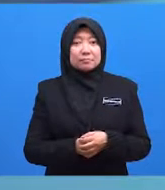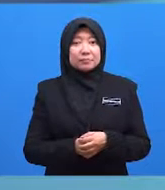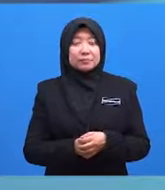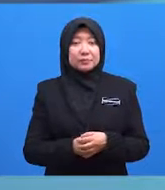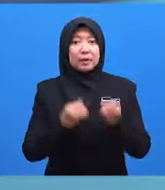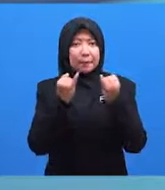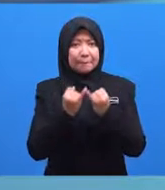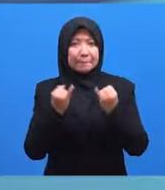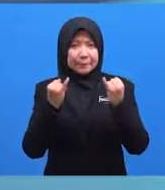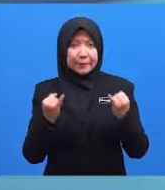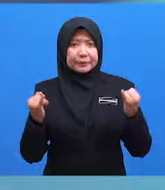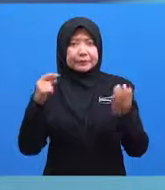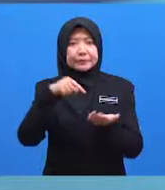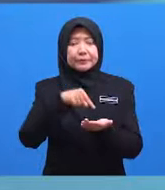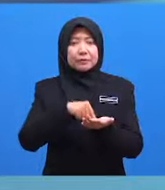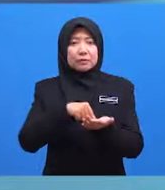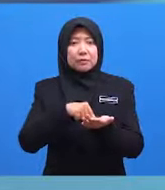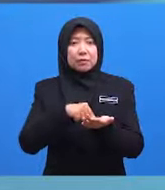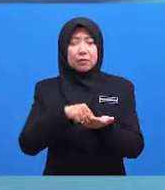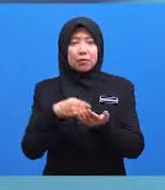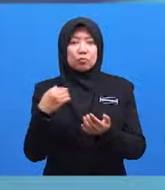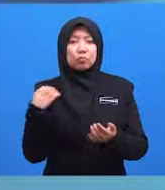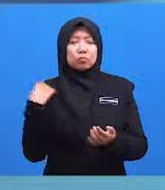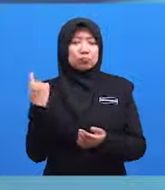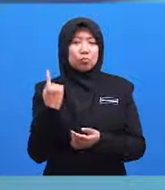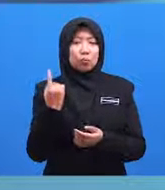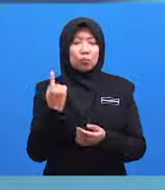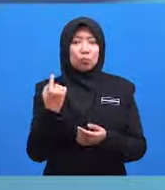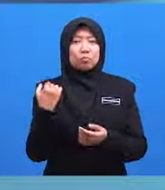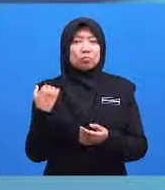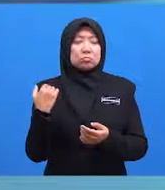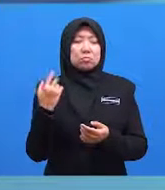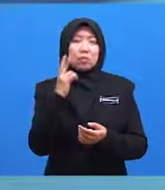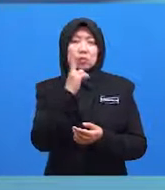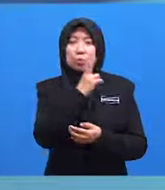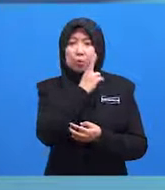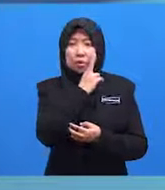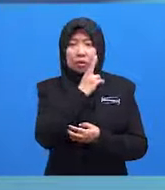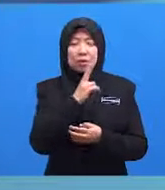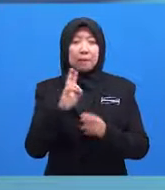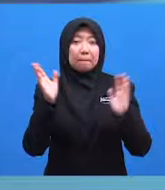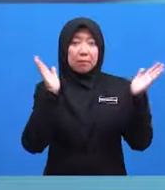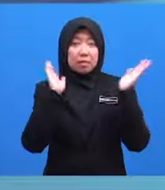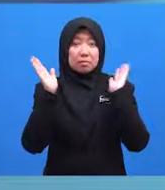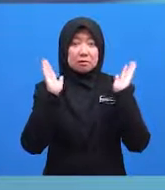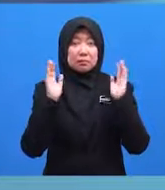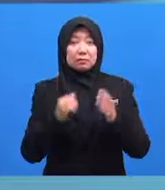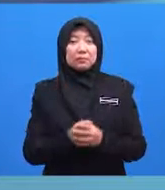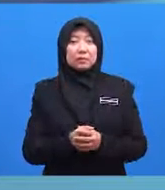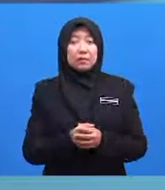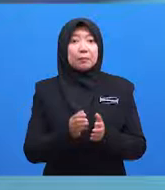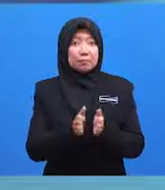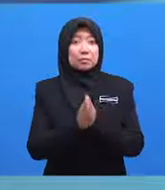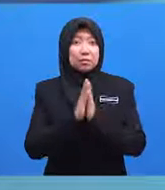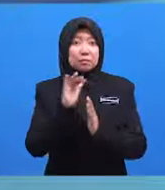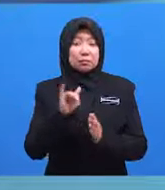Spaghetti aglio olio sering terdapat di pelbagai restoran di sekitar Malaysia dan mempunyai